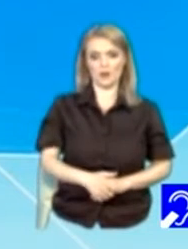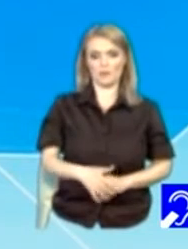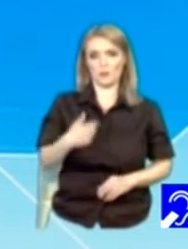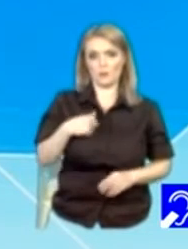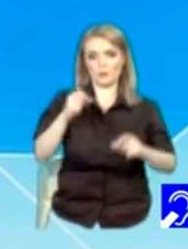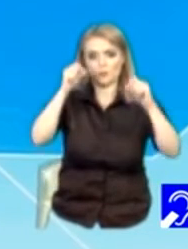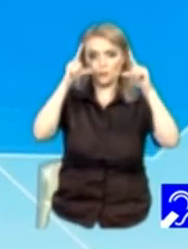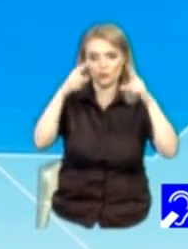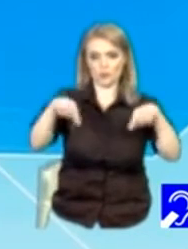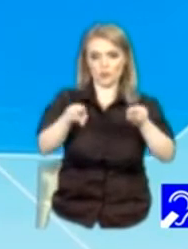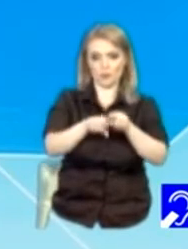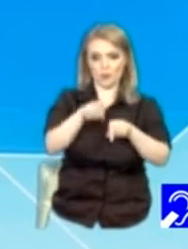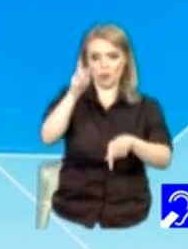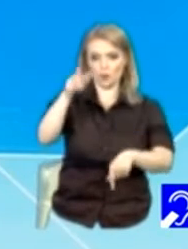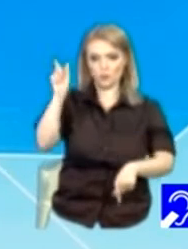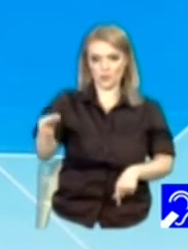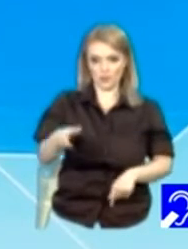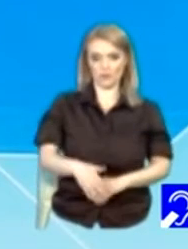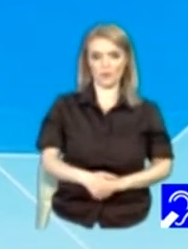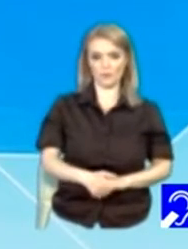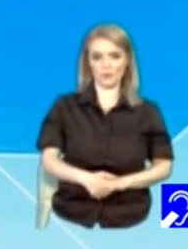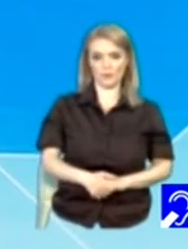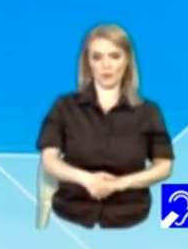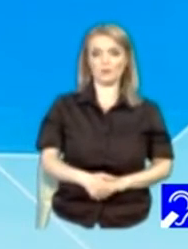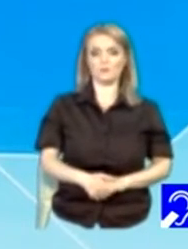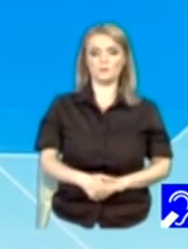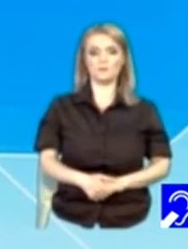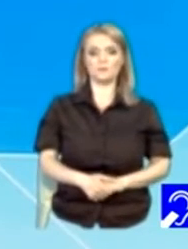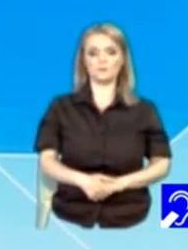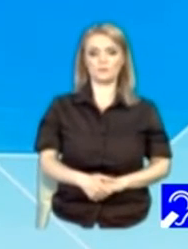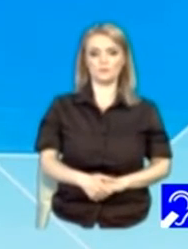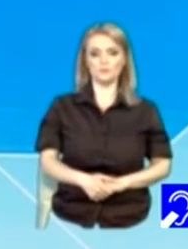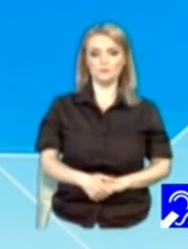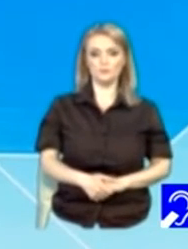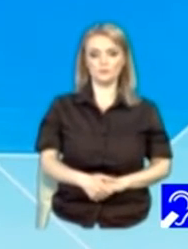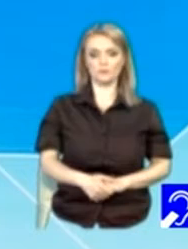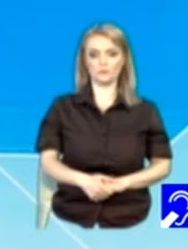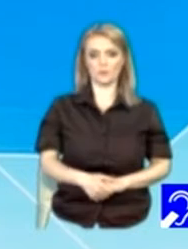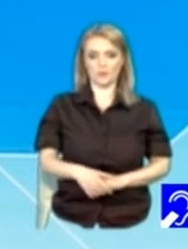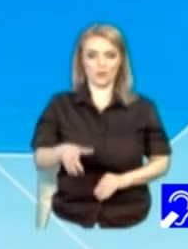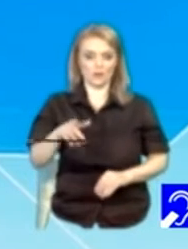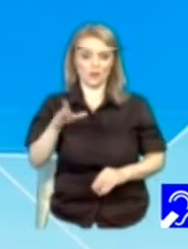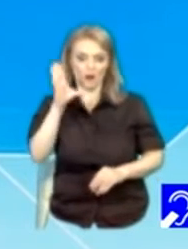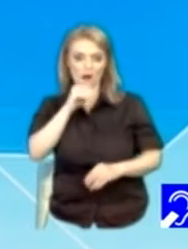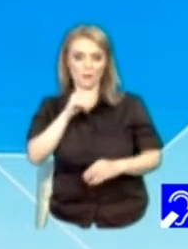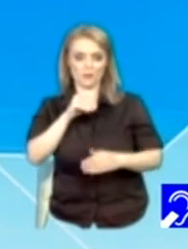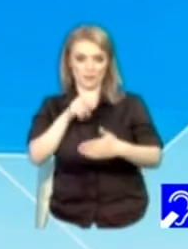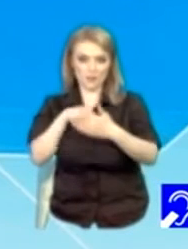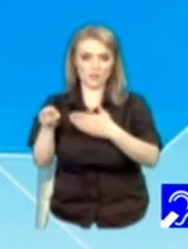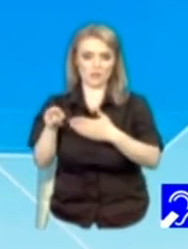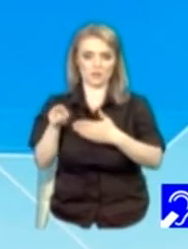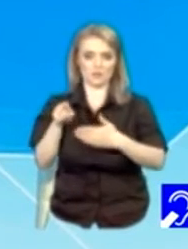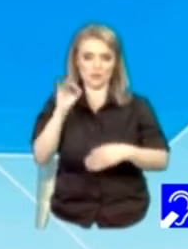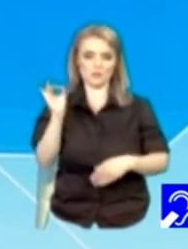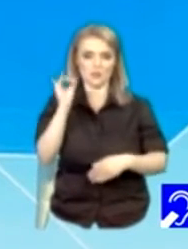personaje puțin emotive și ușor manipulabile ca să trădeze interesul național, dar